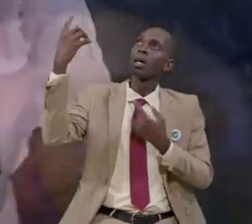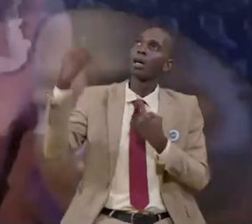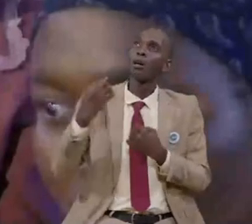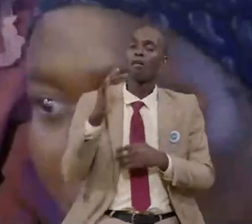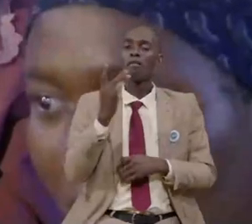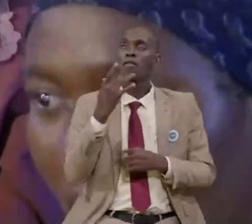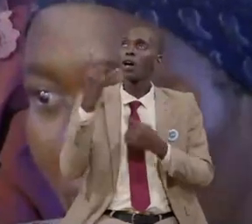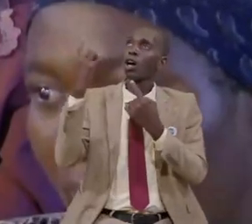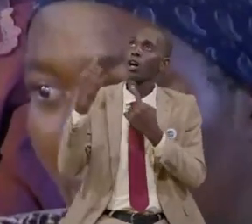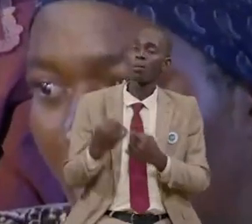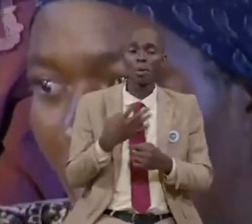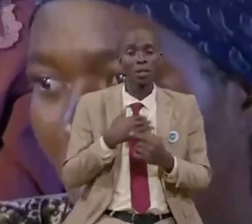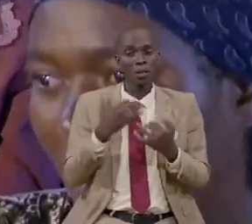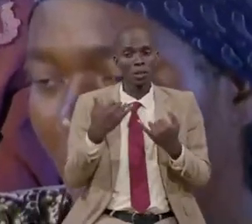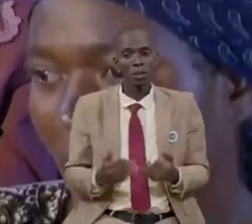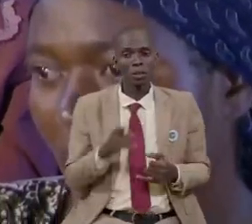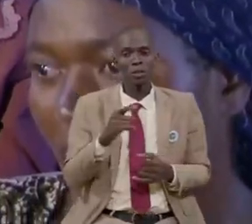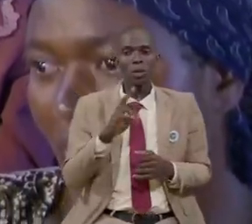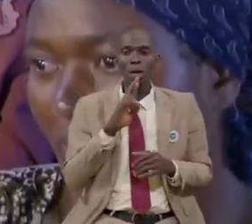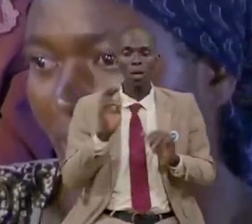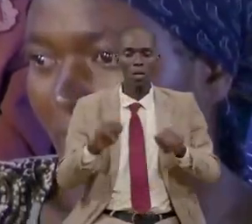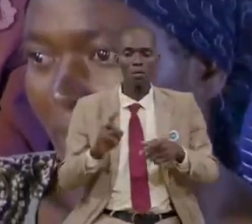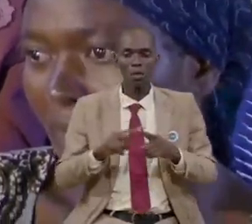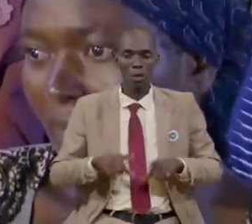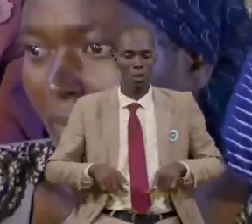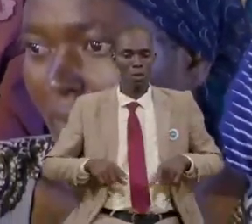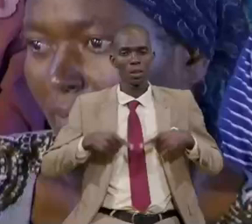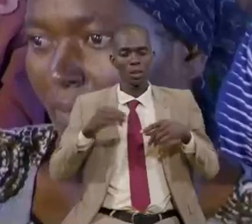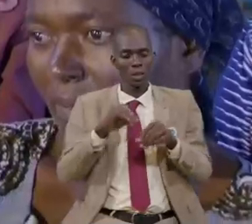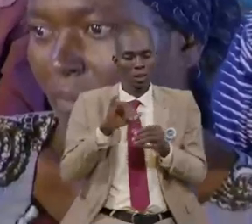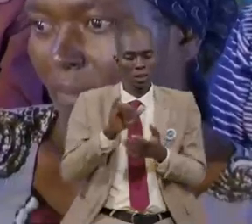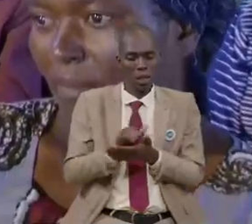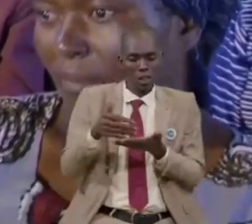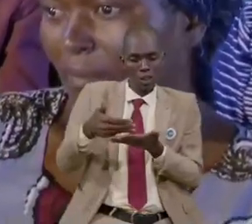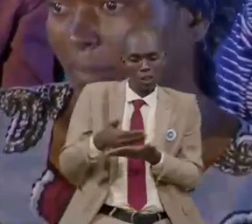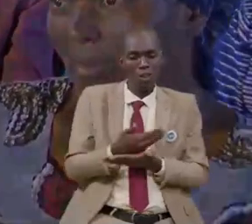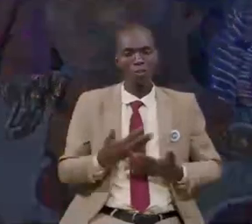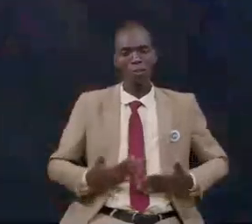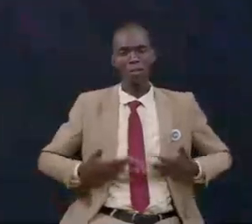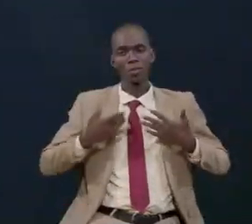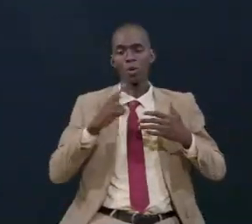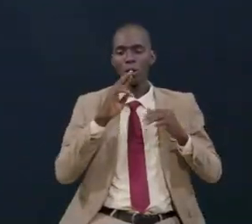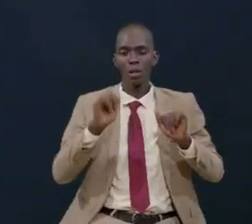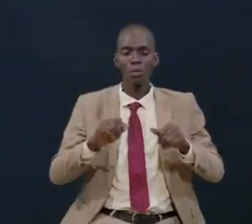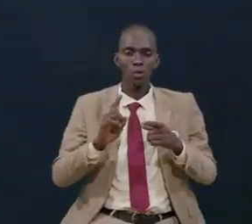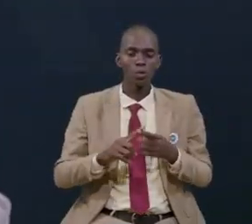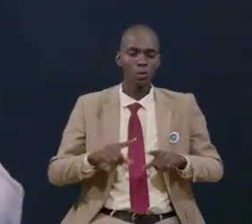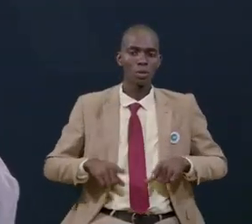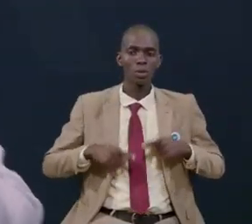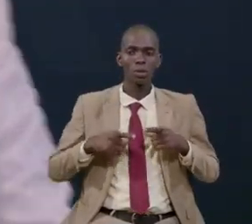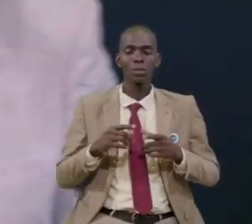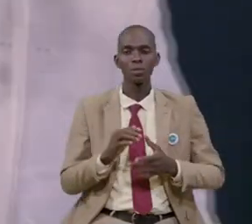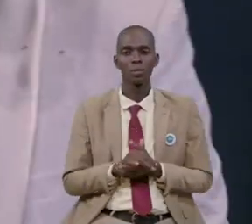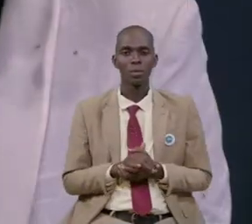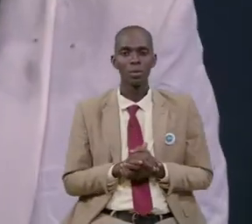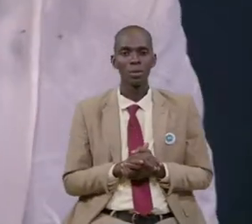Maintenant vous êtes en mesure de mener cette nouvelle vie. Vous êtes en mesure de mener cette vie de changement. Vous êtes en